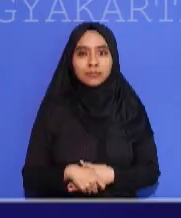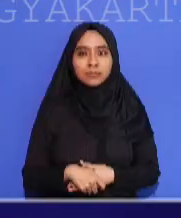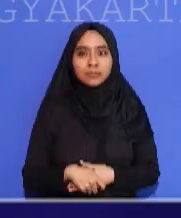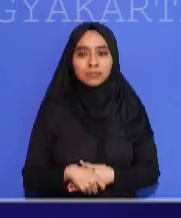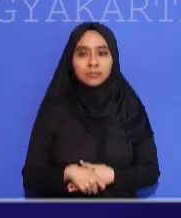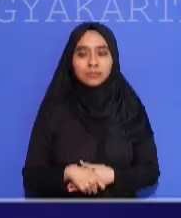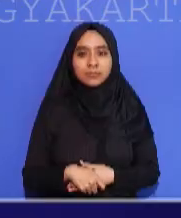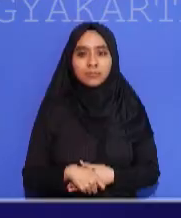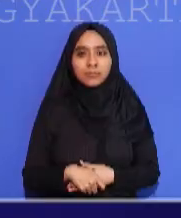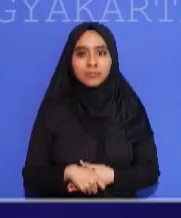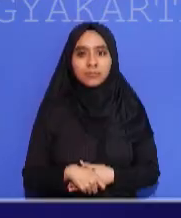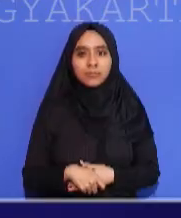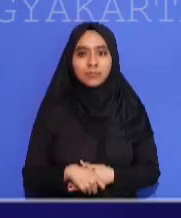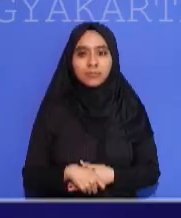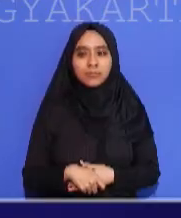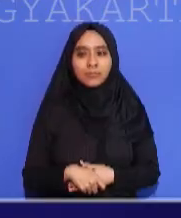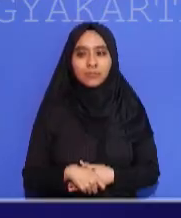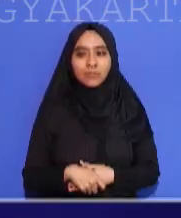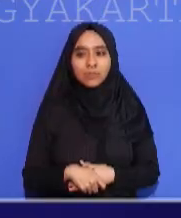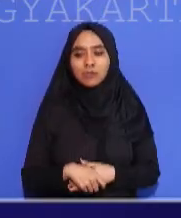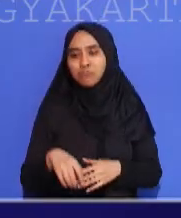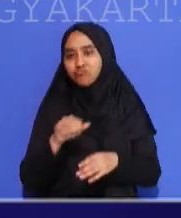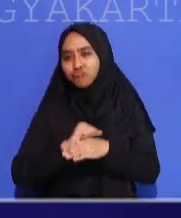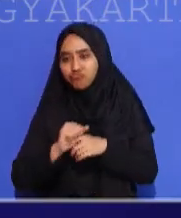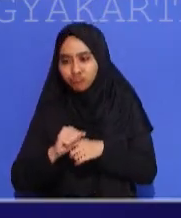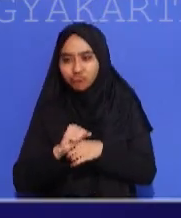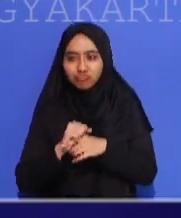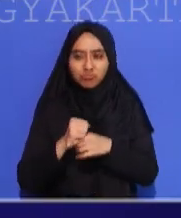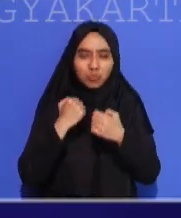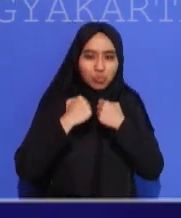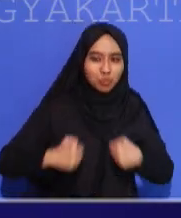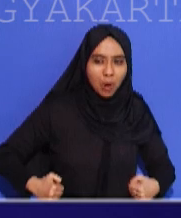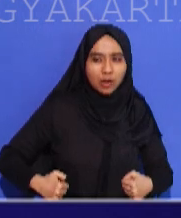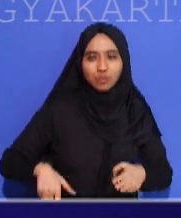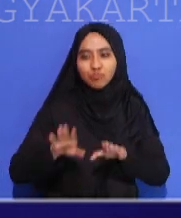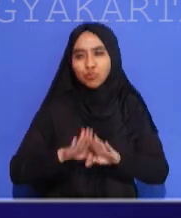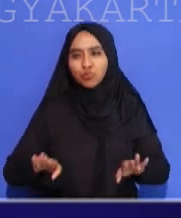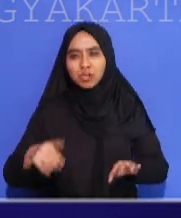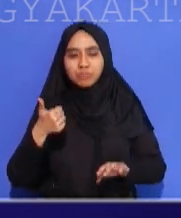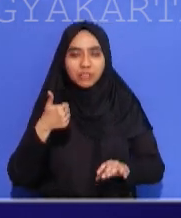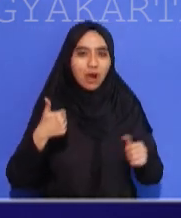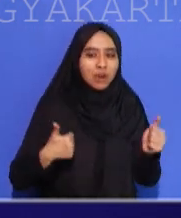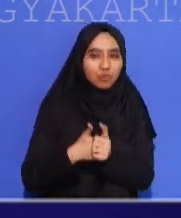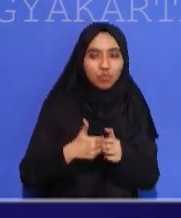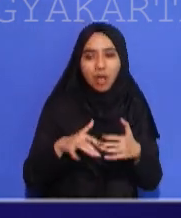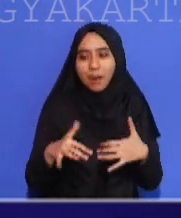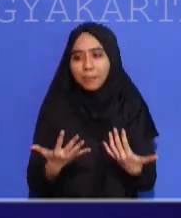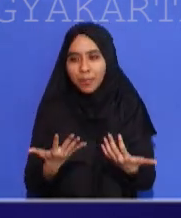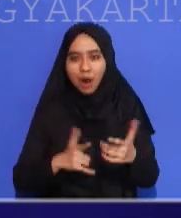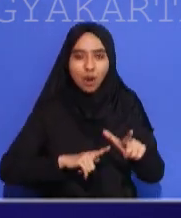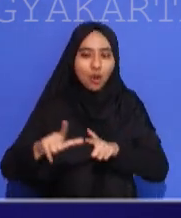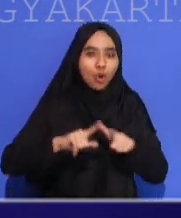melaporkan ya Saudara untuk melatih keberanian seorang murid salah satunya bisa dengan mengikut sertakannya dalam event